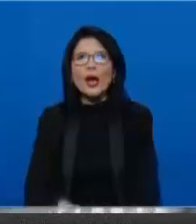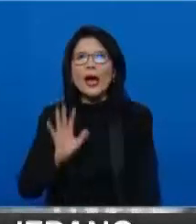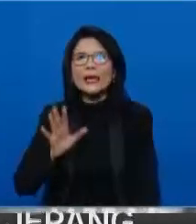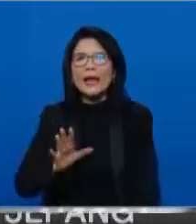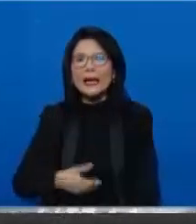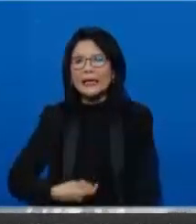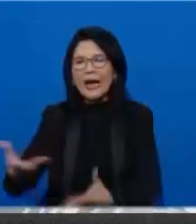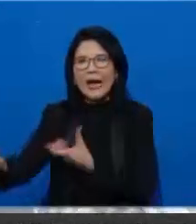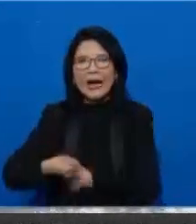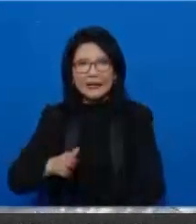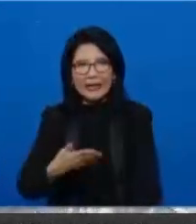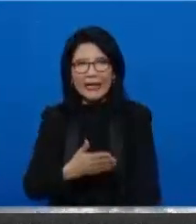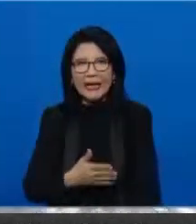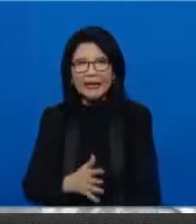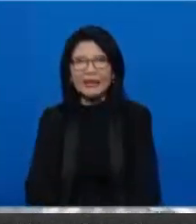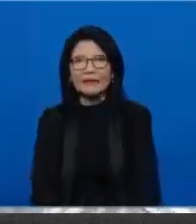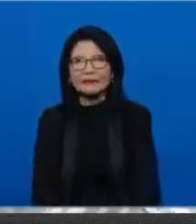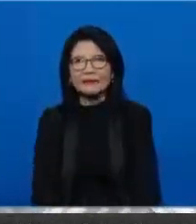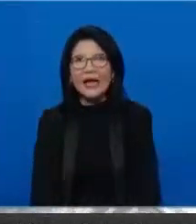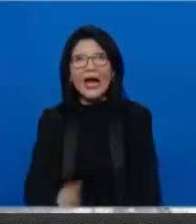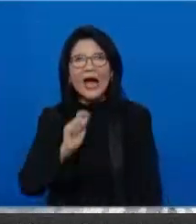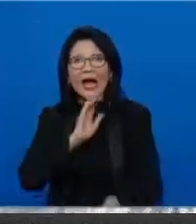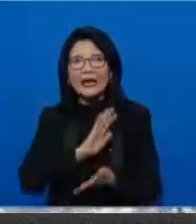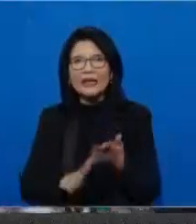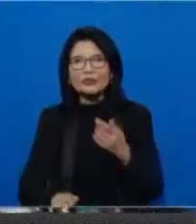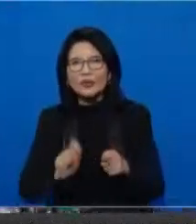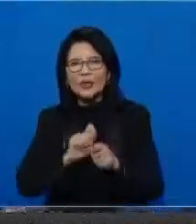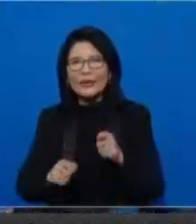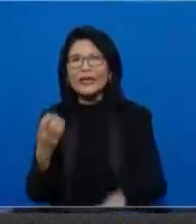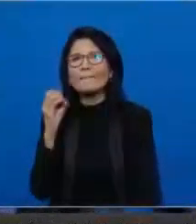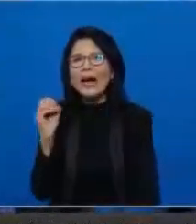sebagai nelayan. Jadi ini hasil tangkapannya langsung dibuat bakso begini.